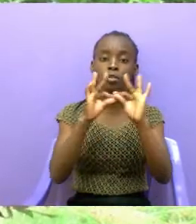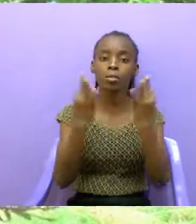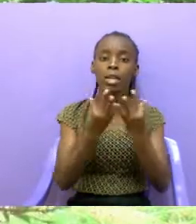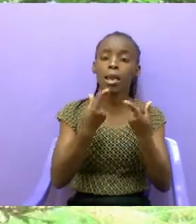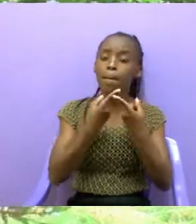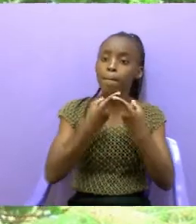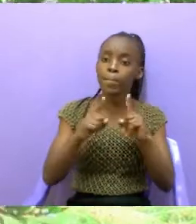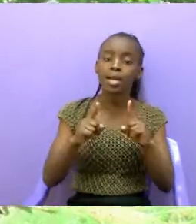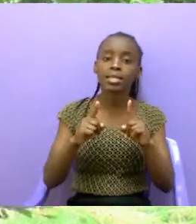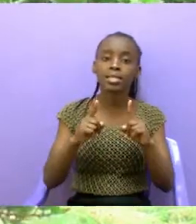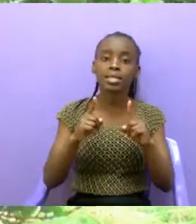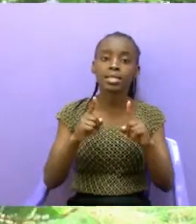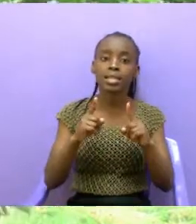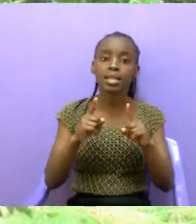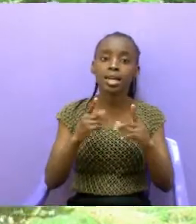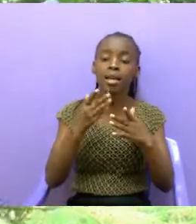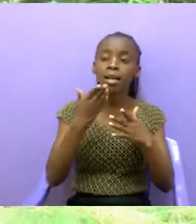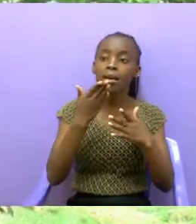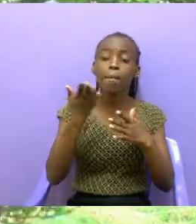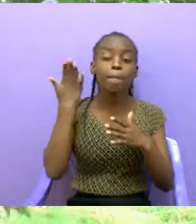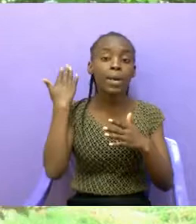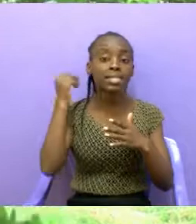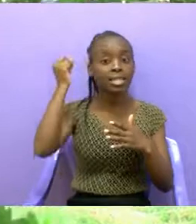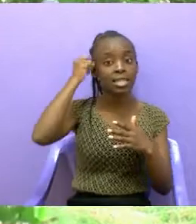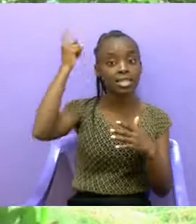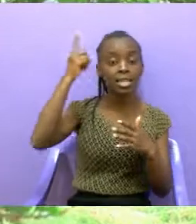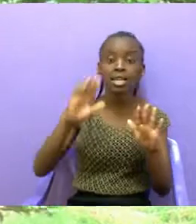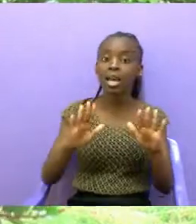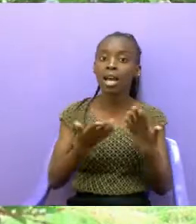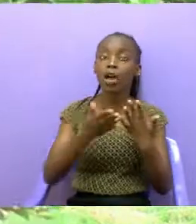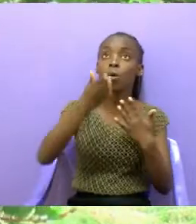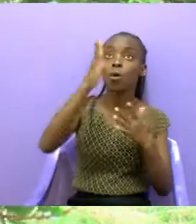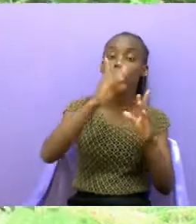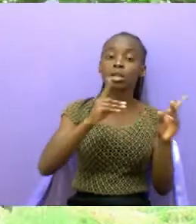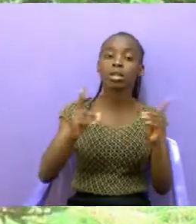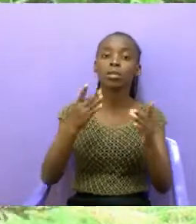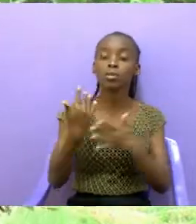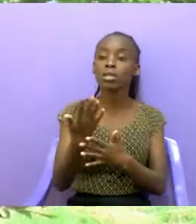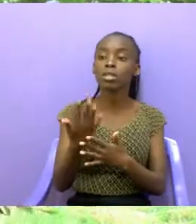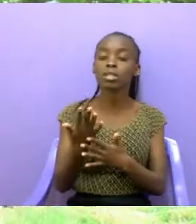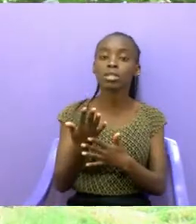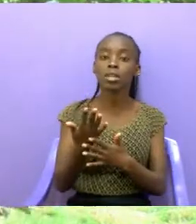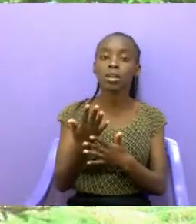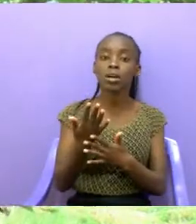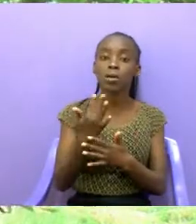ya kutoweza kuelewa vile Mungu anafanya mambo, kwa sababu ya hofu ya kuogopa njaa,